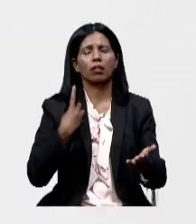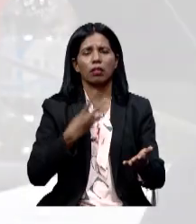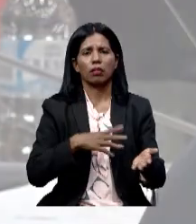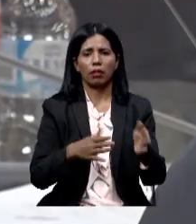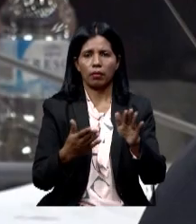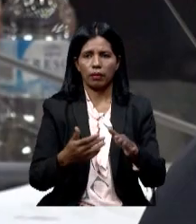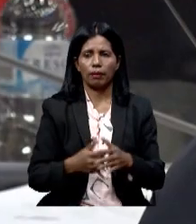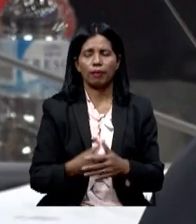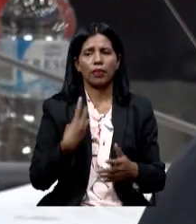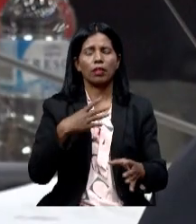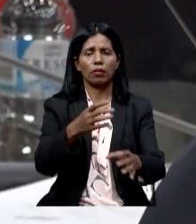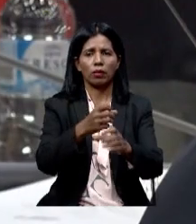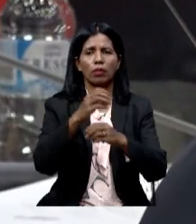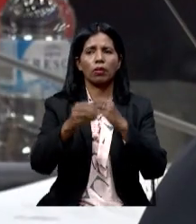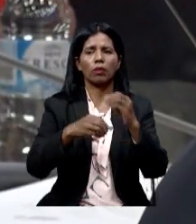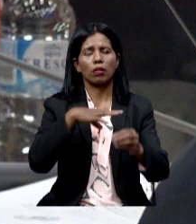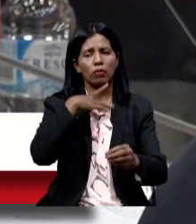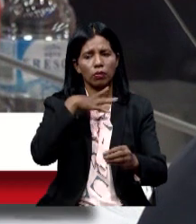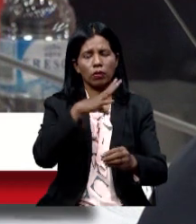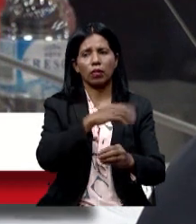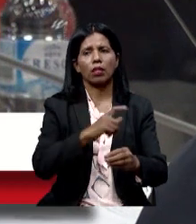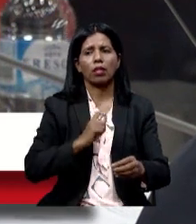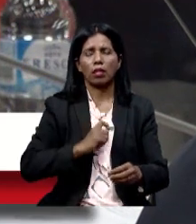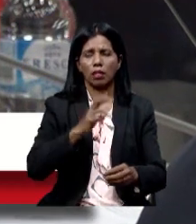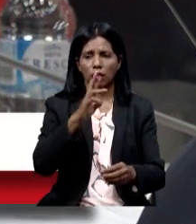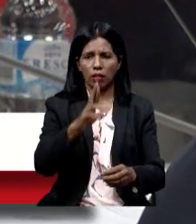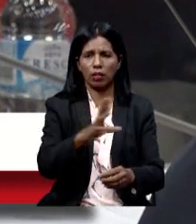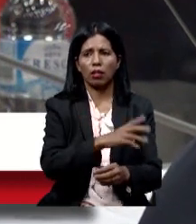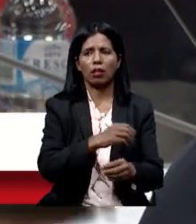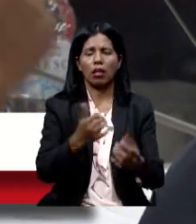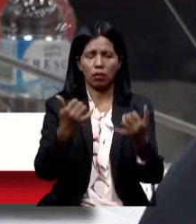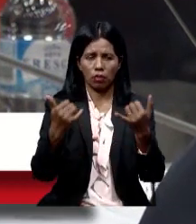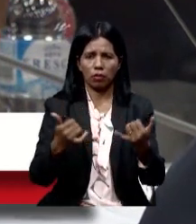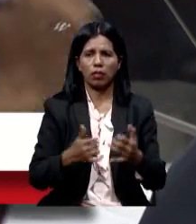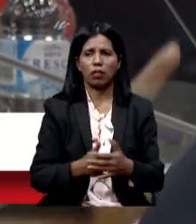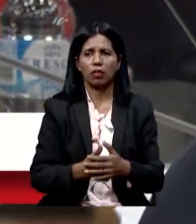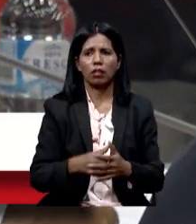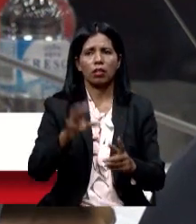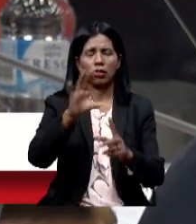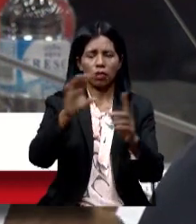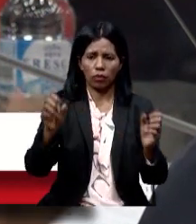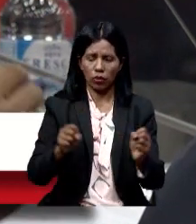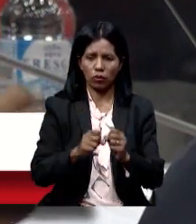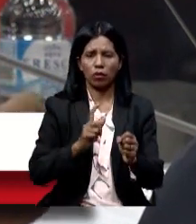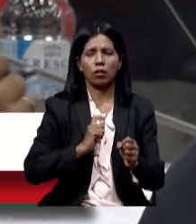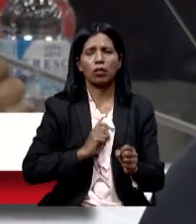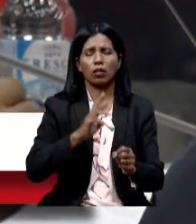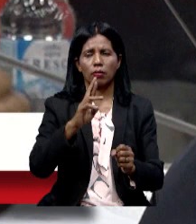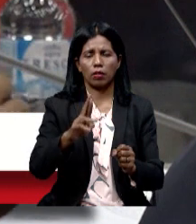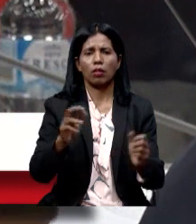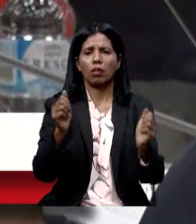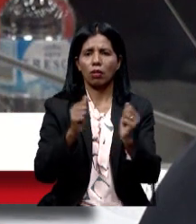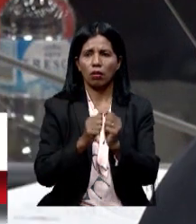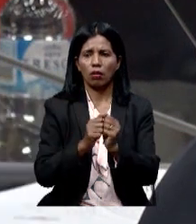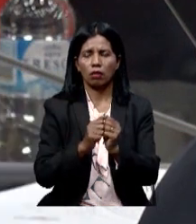respiratório. Então, quando foi a questão ida com a balisu, né, lixo tibar, né? Infelizmente agora dá um se fisuco tibar, honi outro a ninha